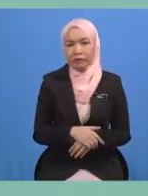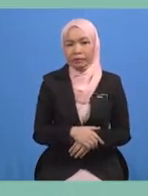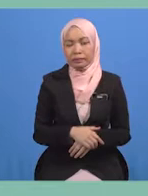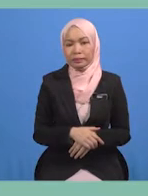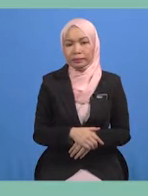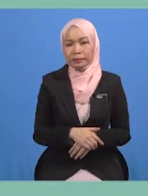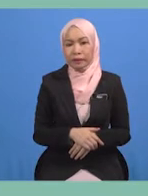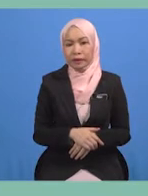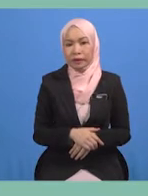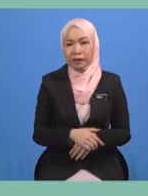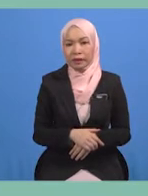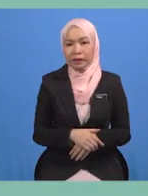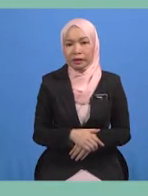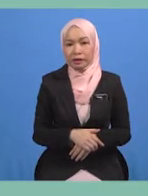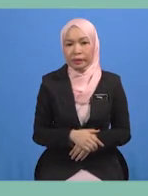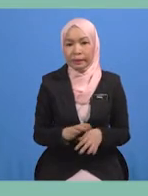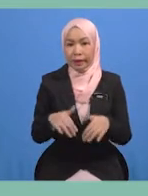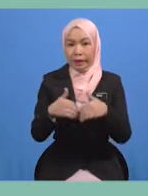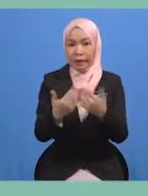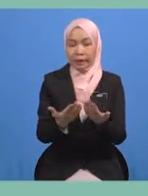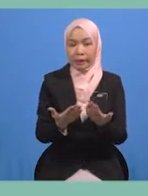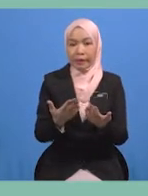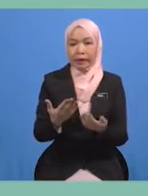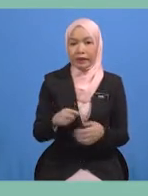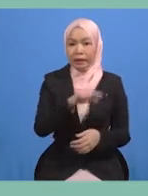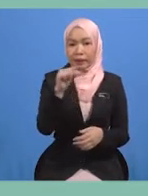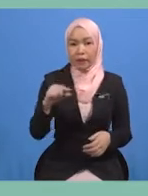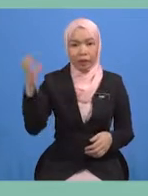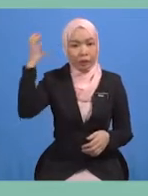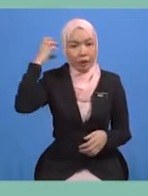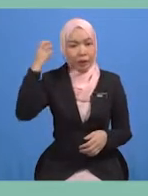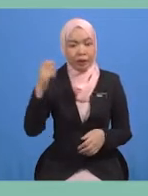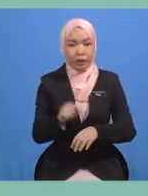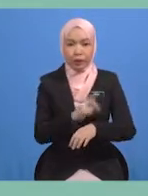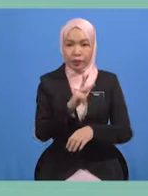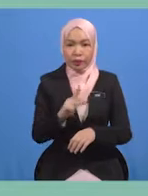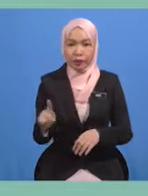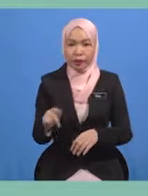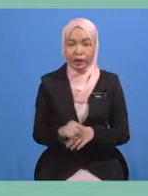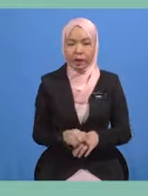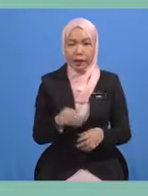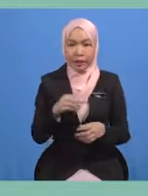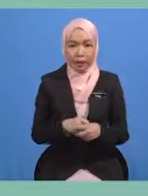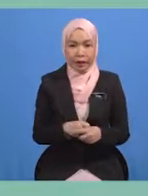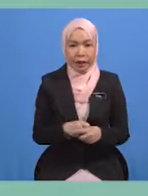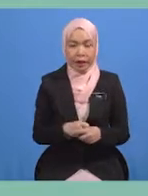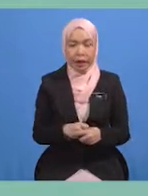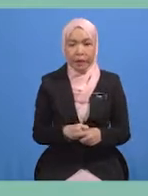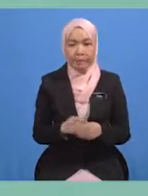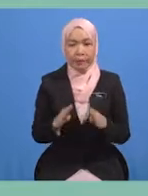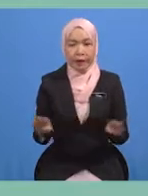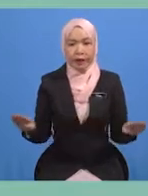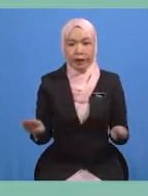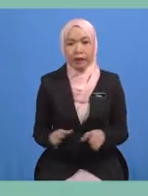Sekarang, mari kita lihat bagaimana gelombang radio digunakan dalam bidang komunikasi.